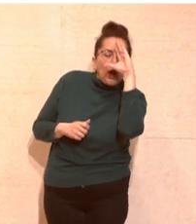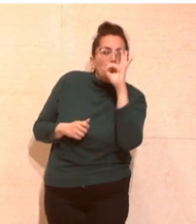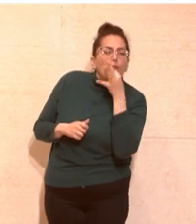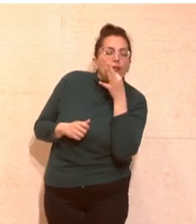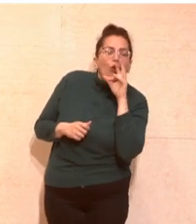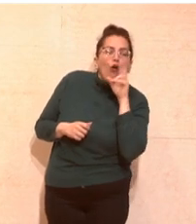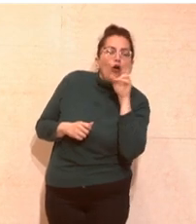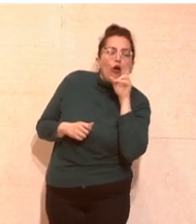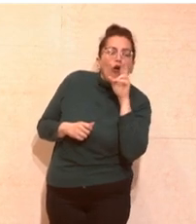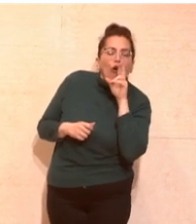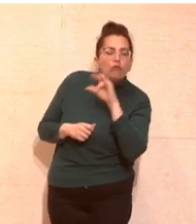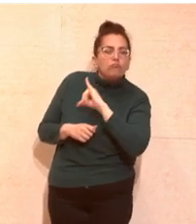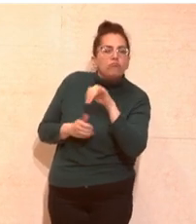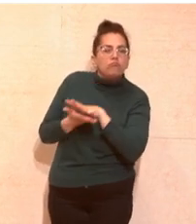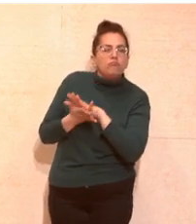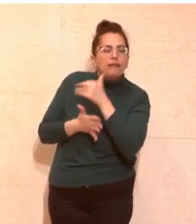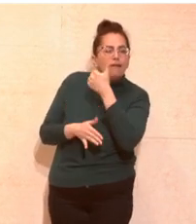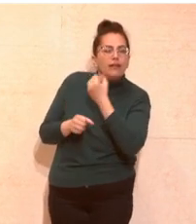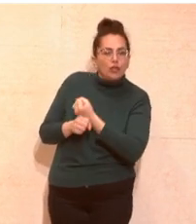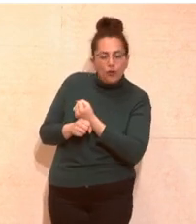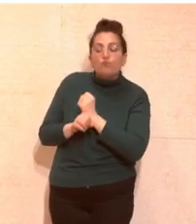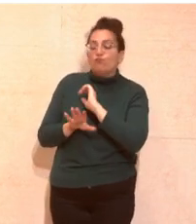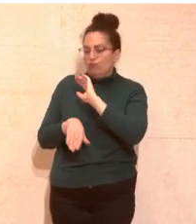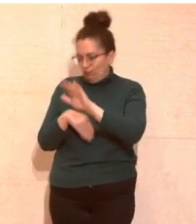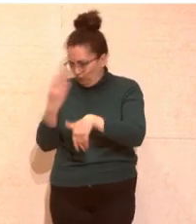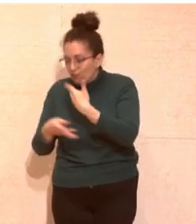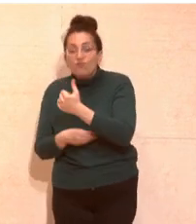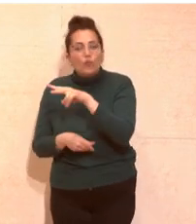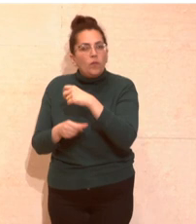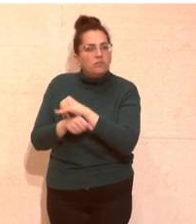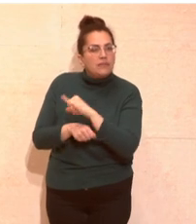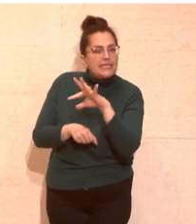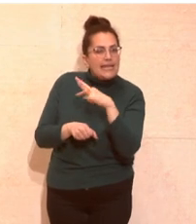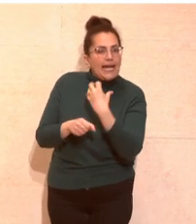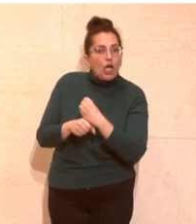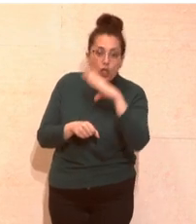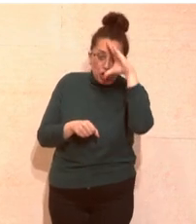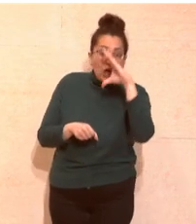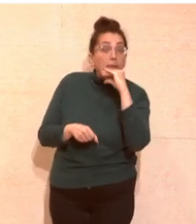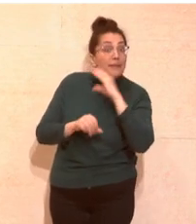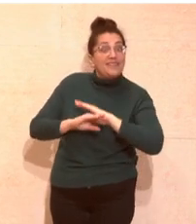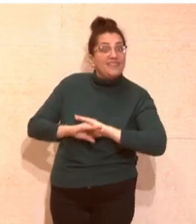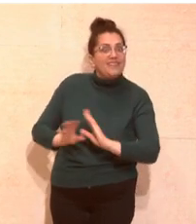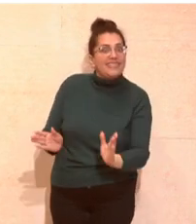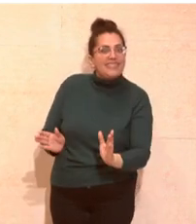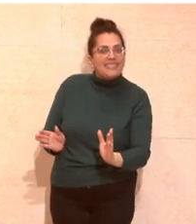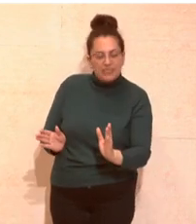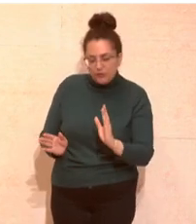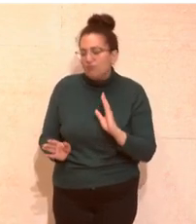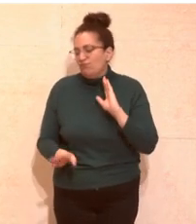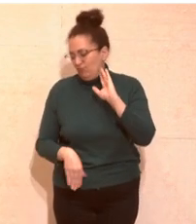an, il y a des siestes très régulières, et la sieste va disparaître entre 3 et 5 ans. un enfant qui va refaire la